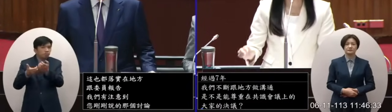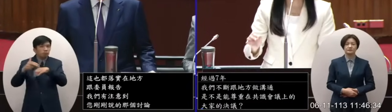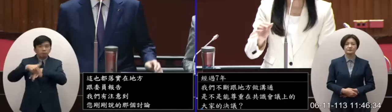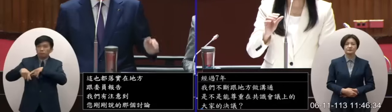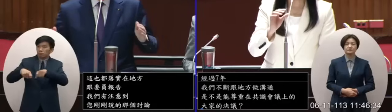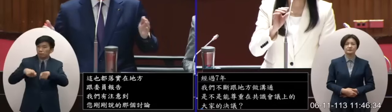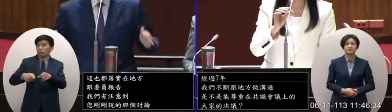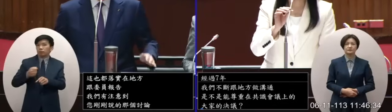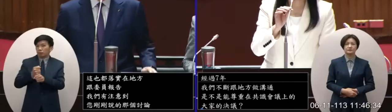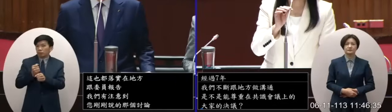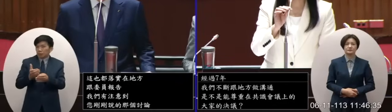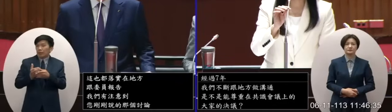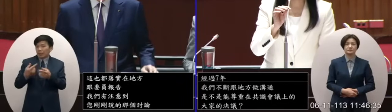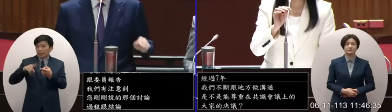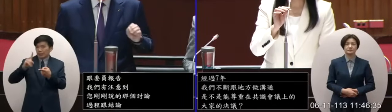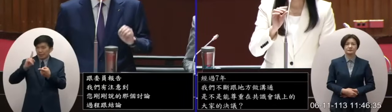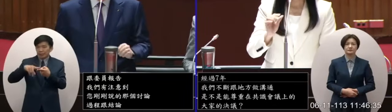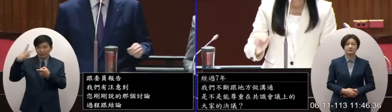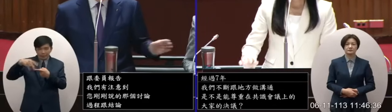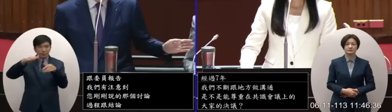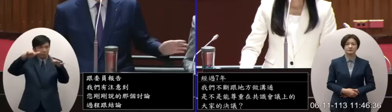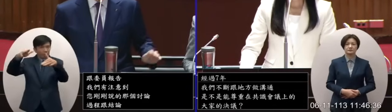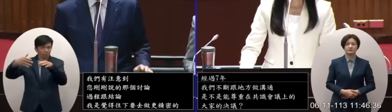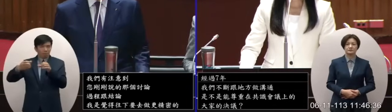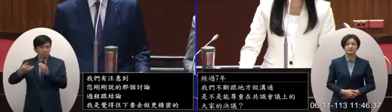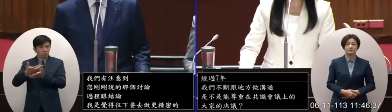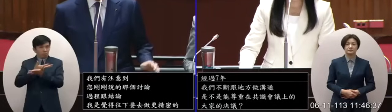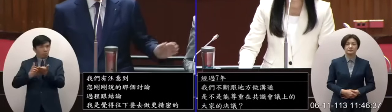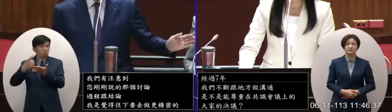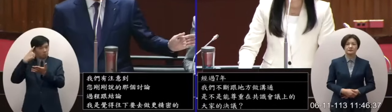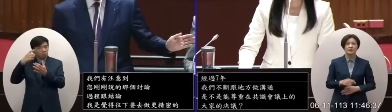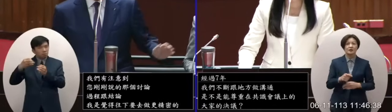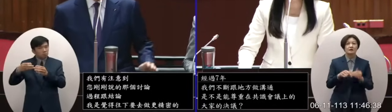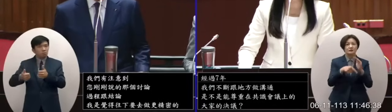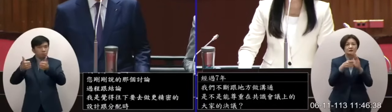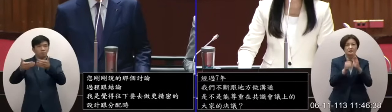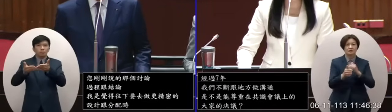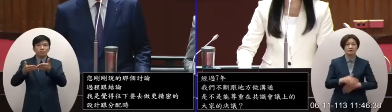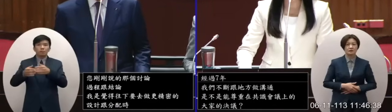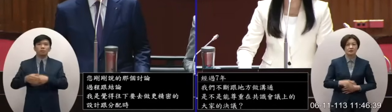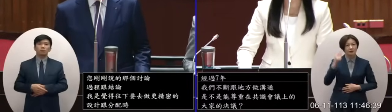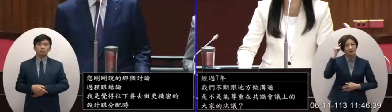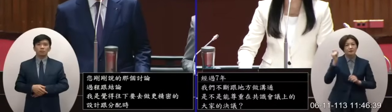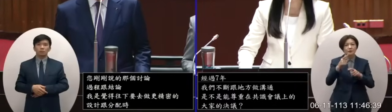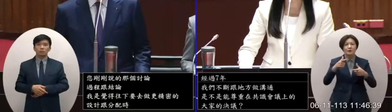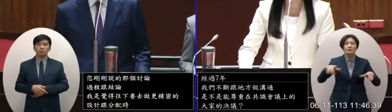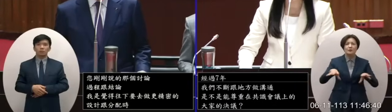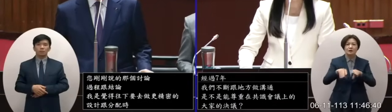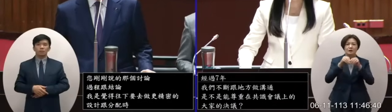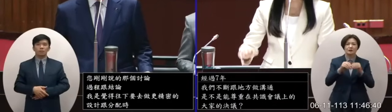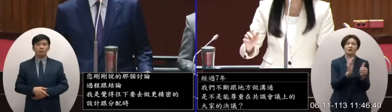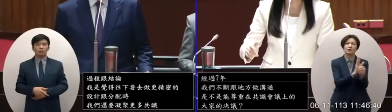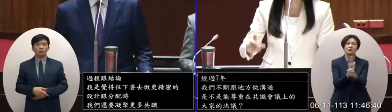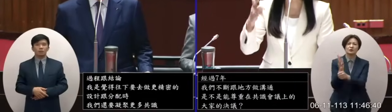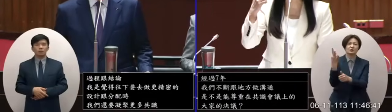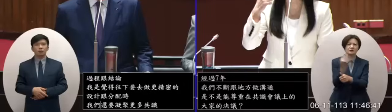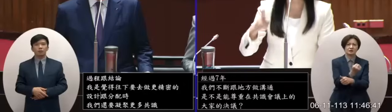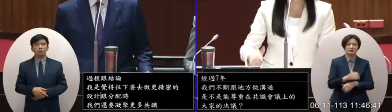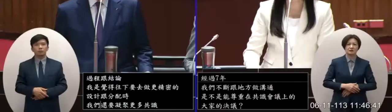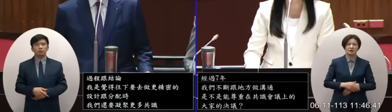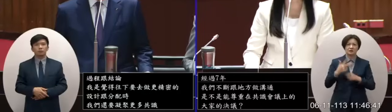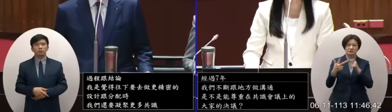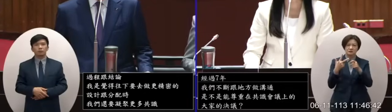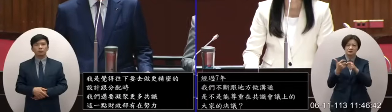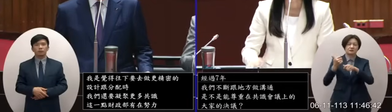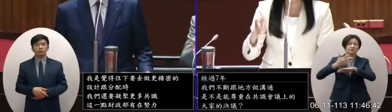还要凝聚更多的共识，那这一点财政部有在努力。 那个院长，凝聚更多的共识，你已经征集地方还有凝聚共识